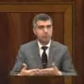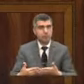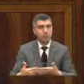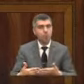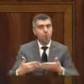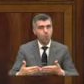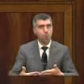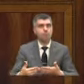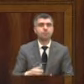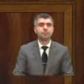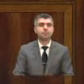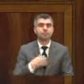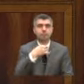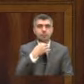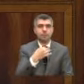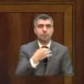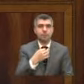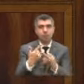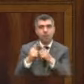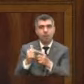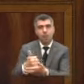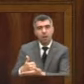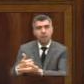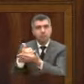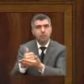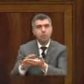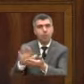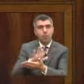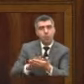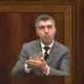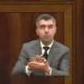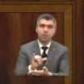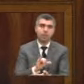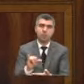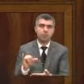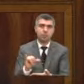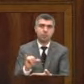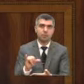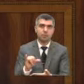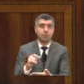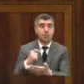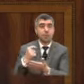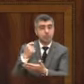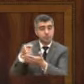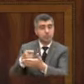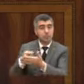اليوم غادي خصنا نعاونوا هذا ولا نعاونوا الاخر، باش غنعاونوهم الا ما خلصناش الضرائب